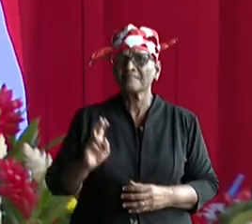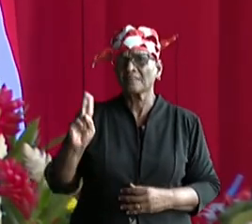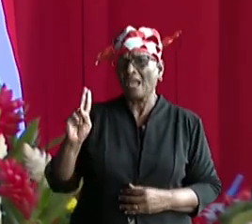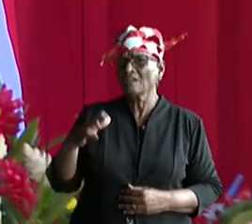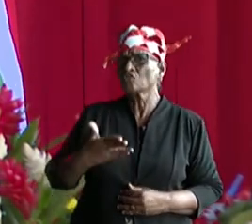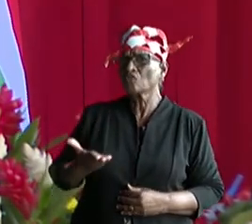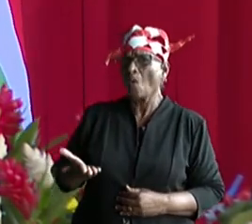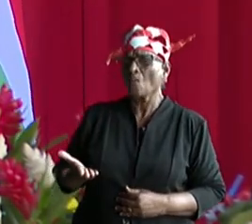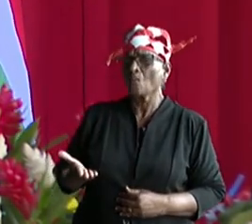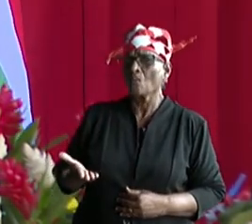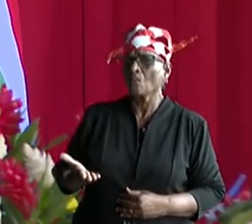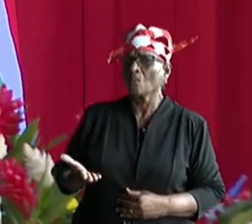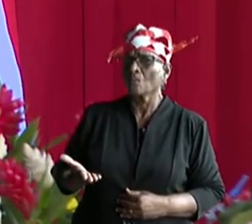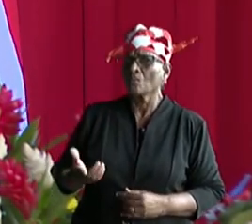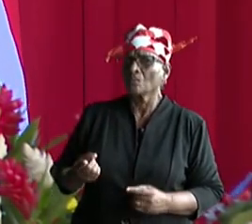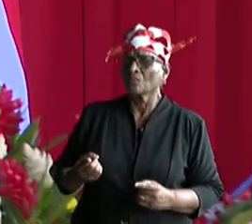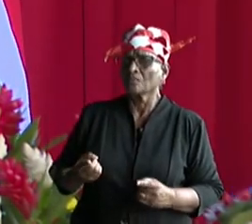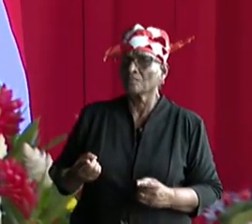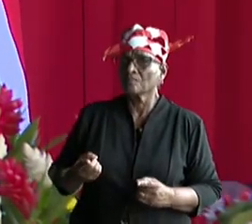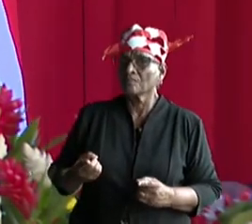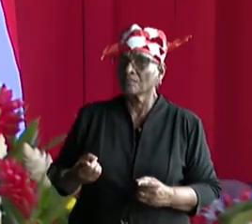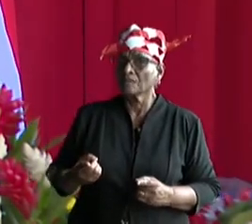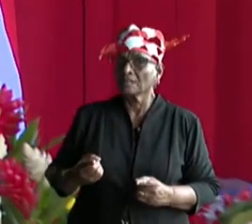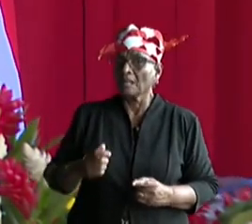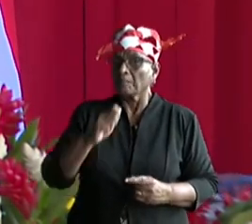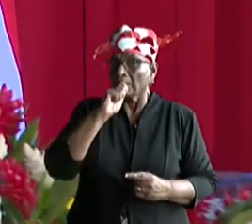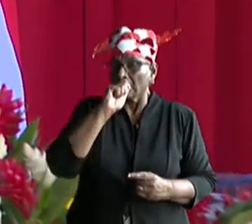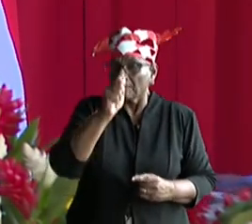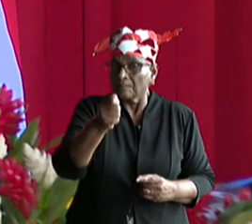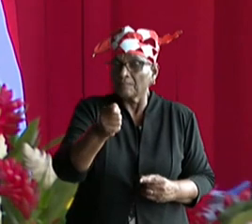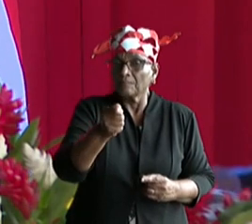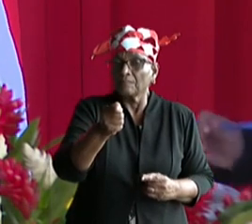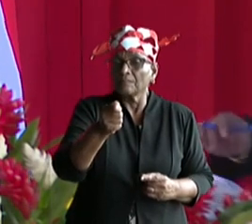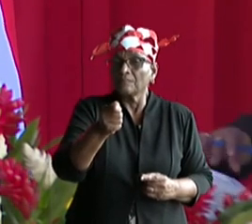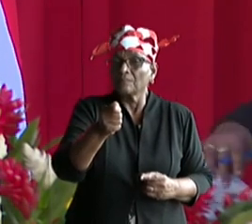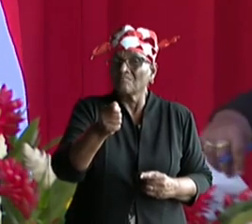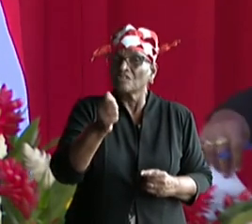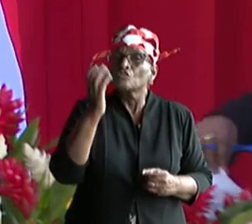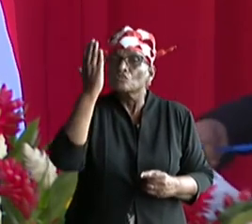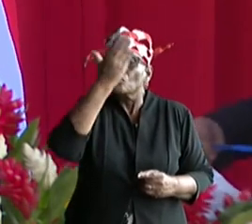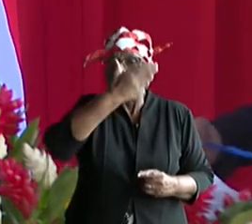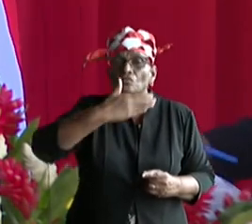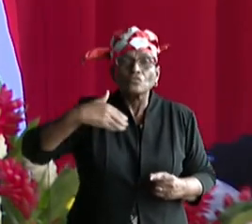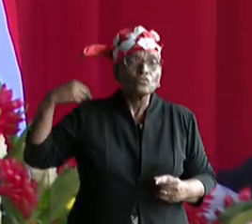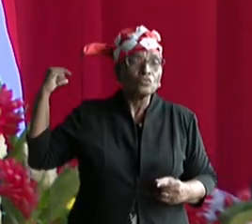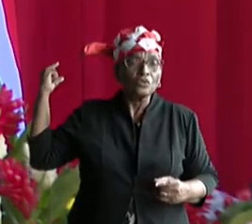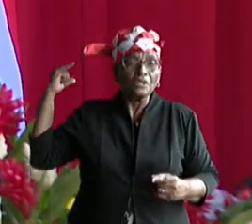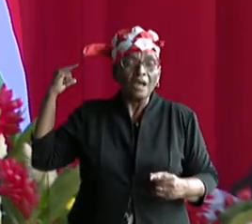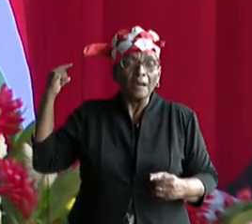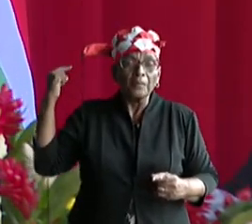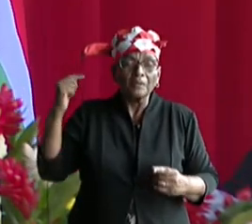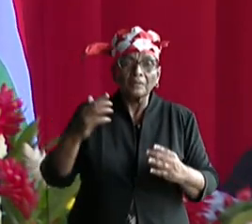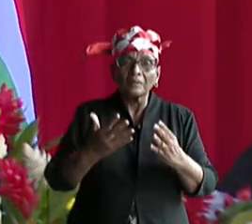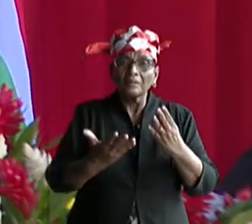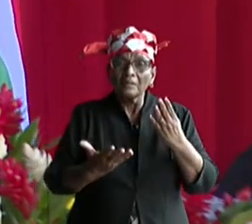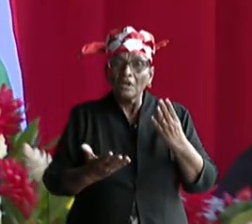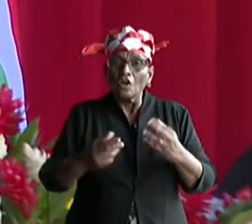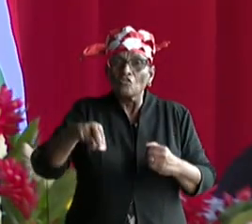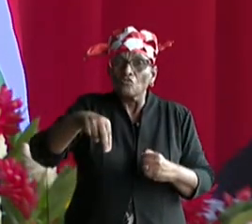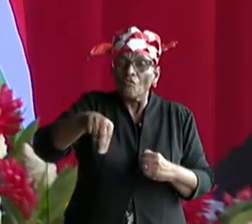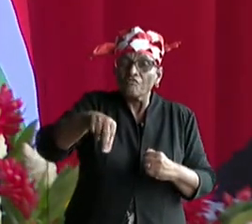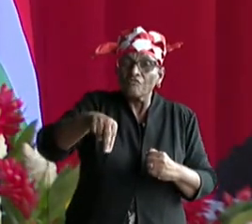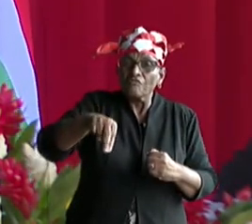zo dat bij de aankondiging dat Suriname per ultimo